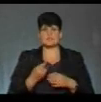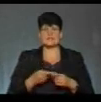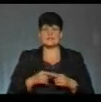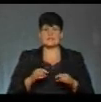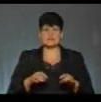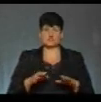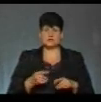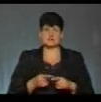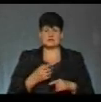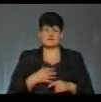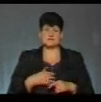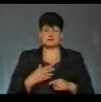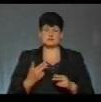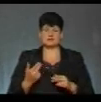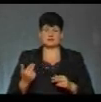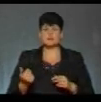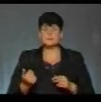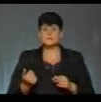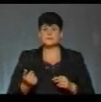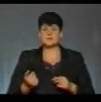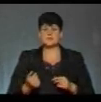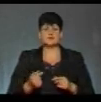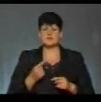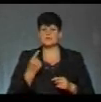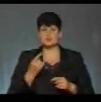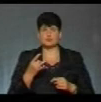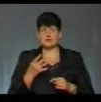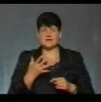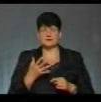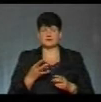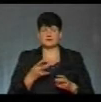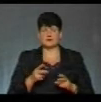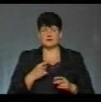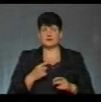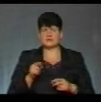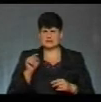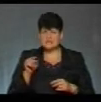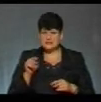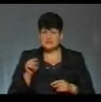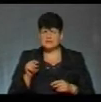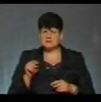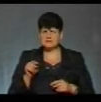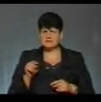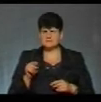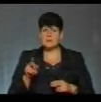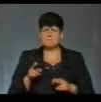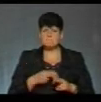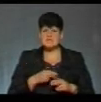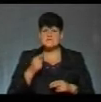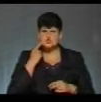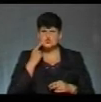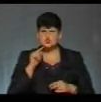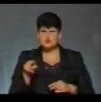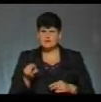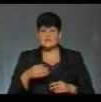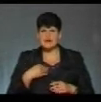Це важливо, так. Тому що дитина в жодному разі не моралізувати і не говорити: «Та ти таке ж безсовісне, то я тебе